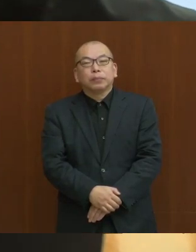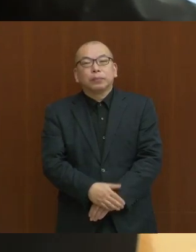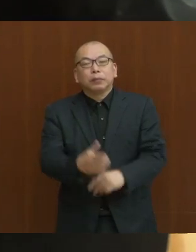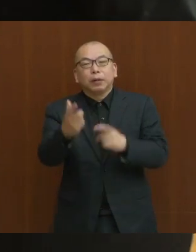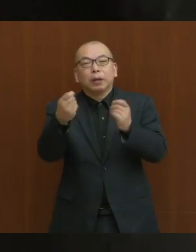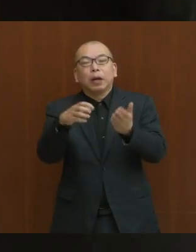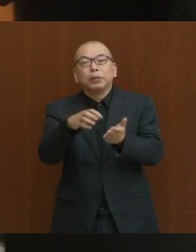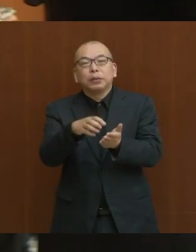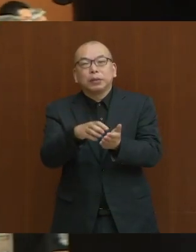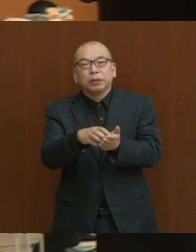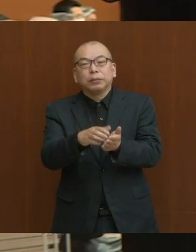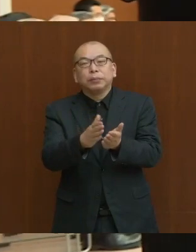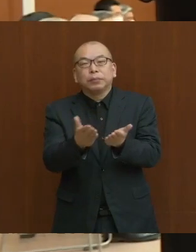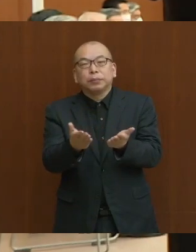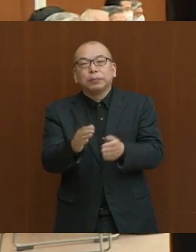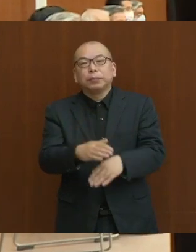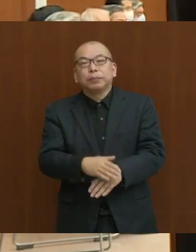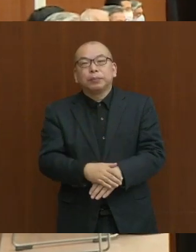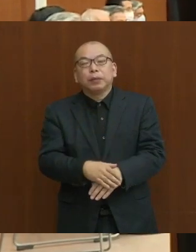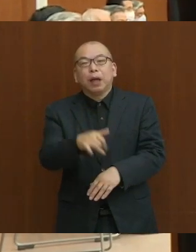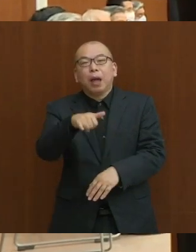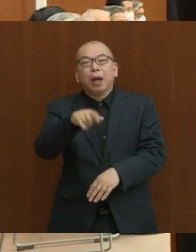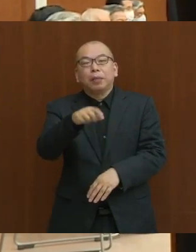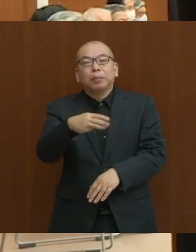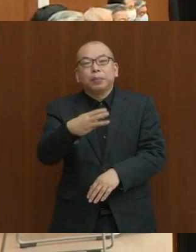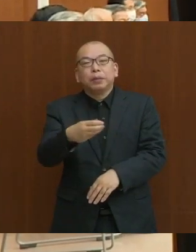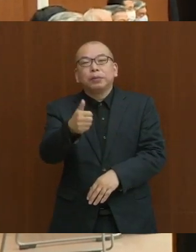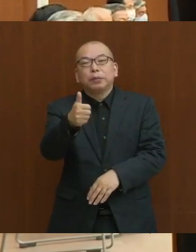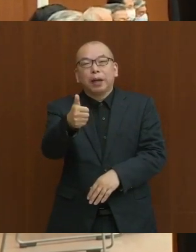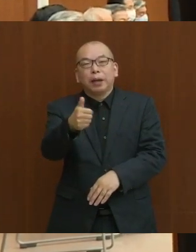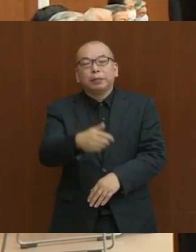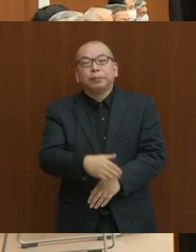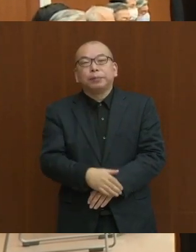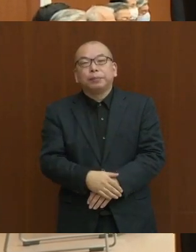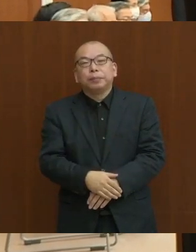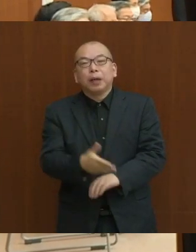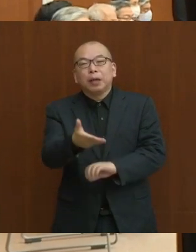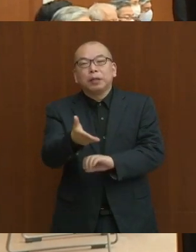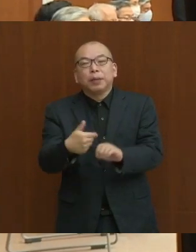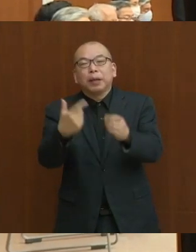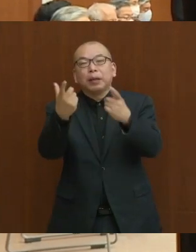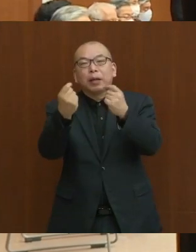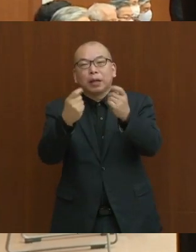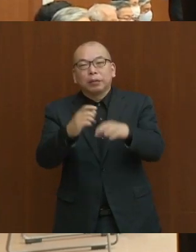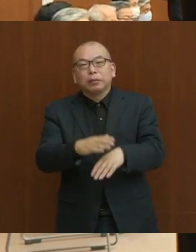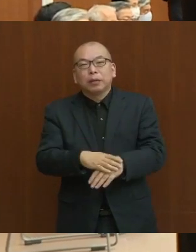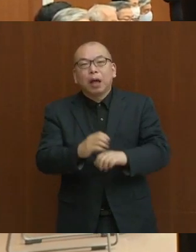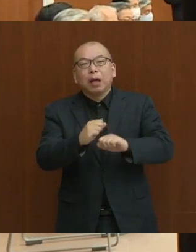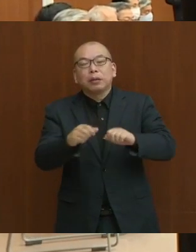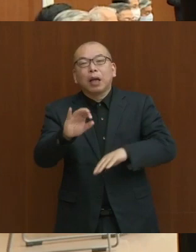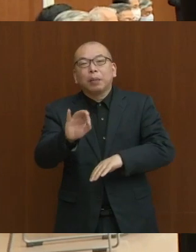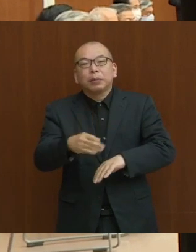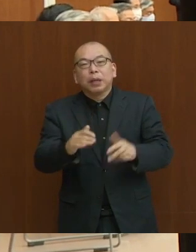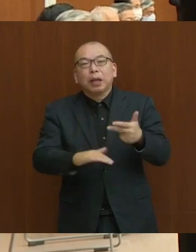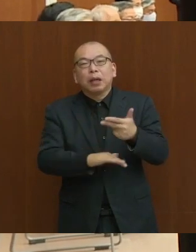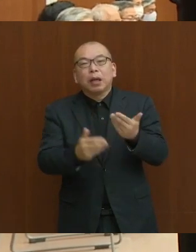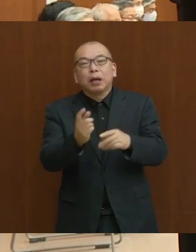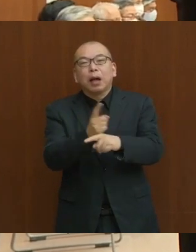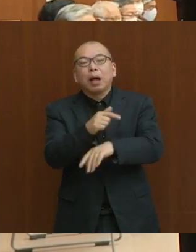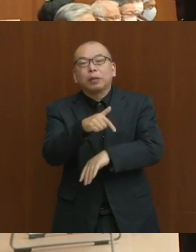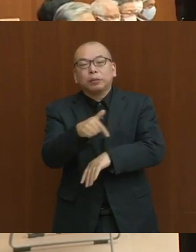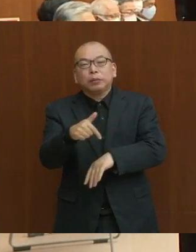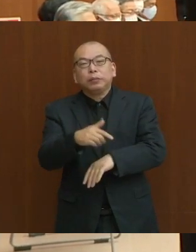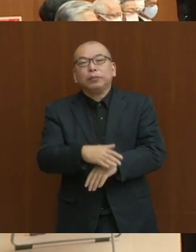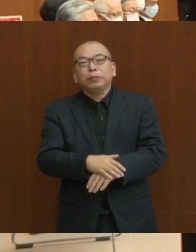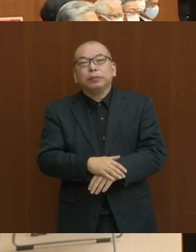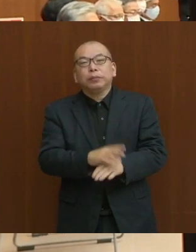学域逸見修平、島根大学生物資源科学部生命